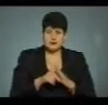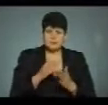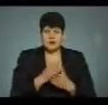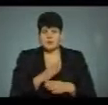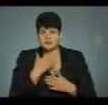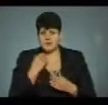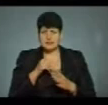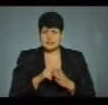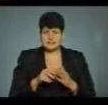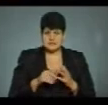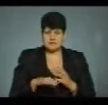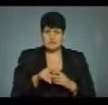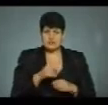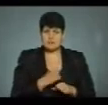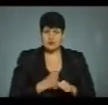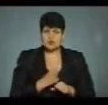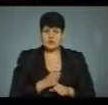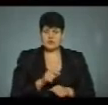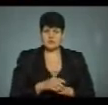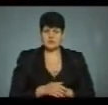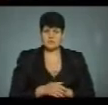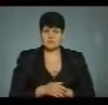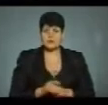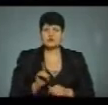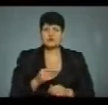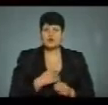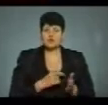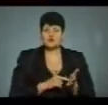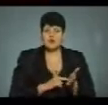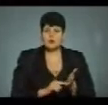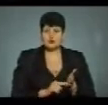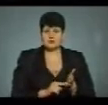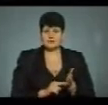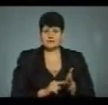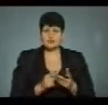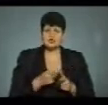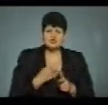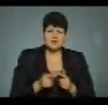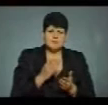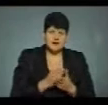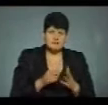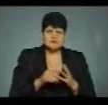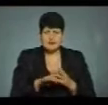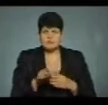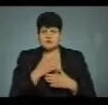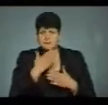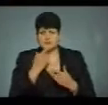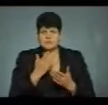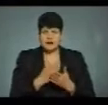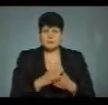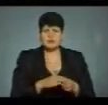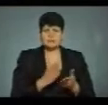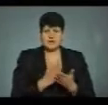чи не мали, але вони пропрацювали. От є, що я хочу наголосити, чи він мав землю тут, чи ні, він має мати однакові